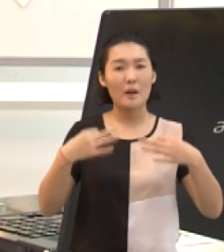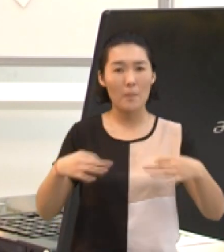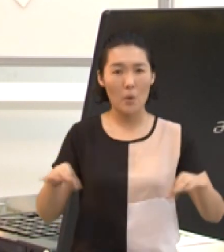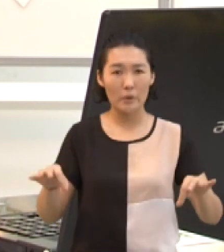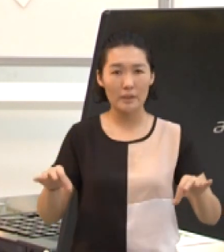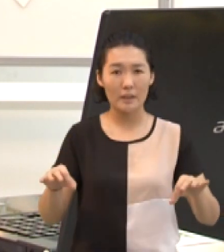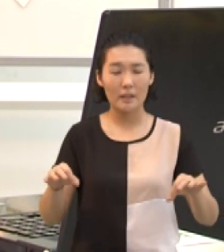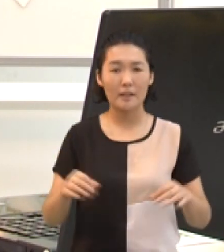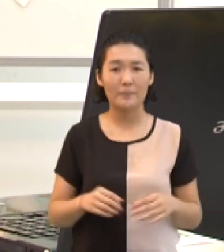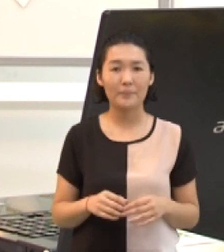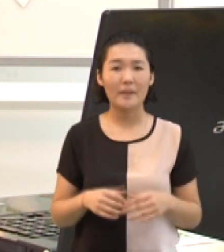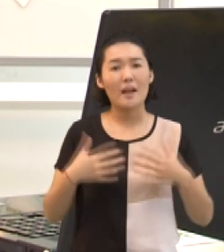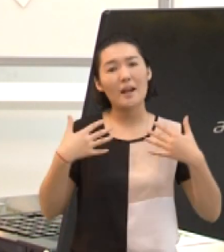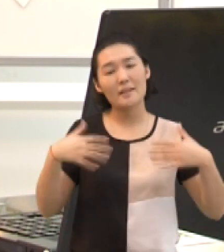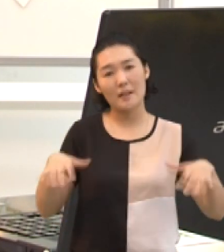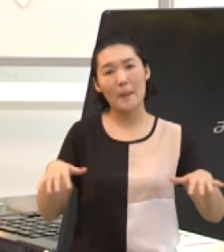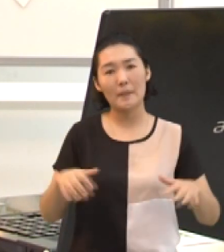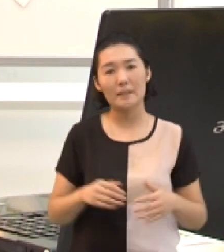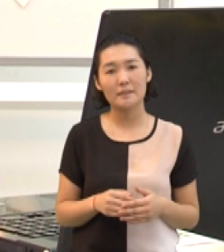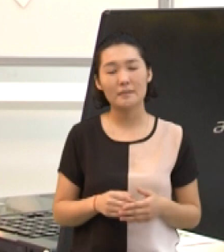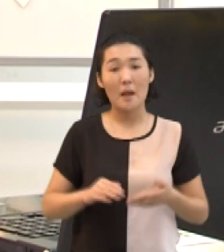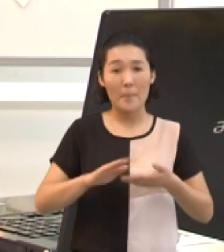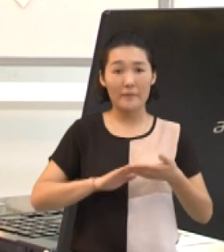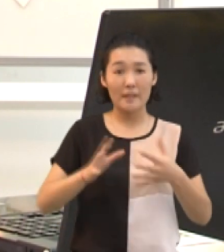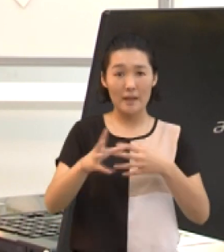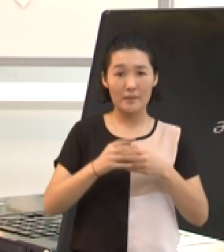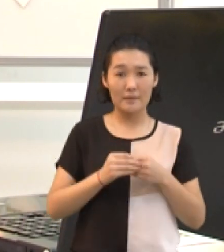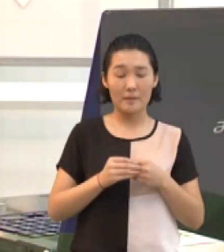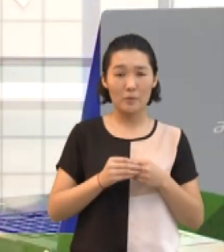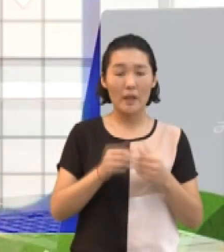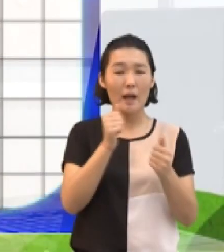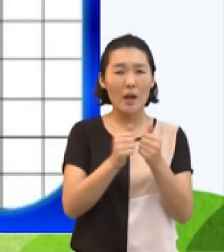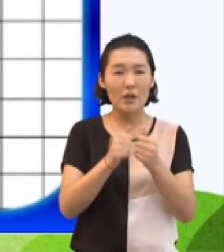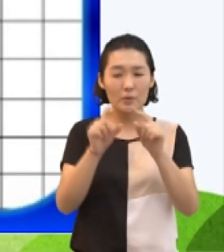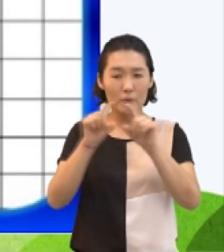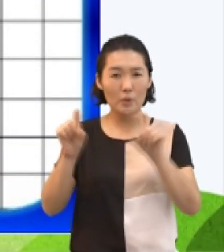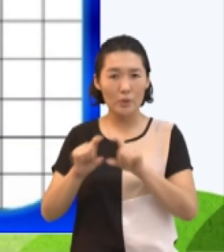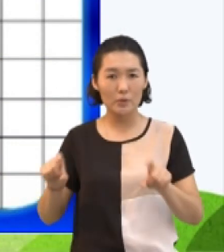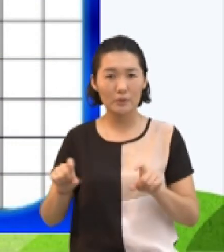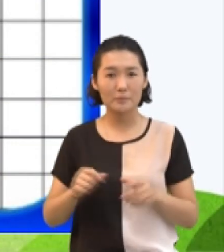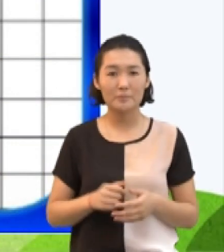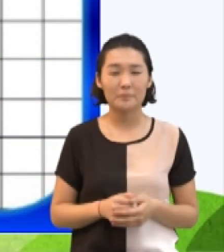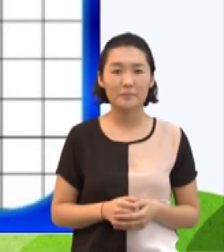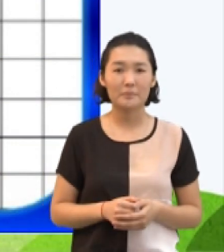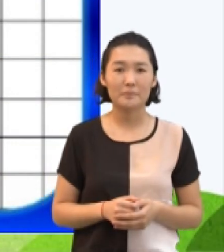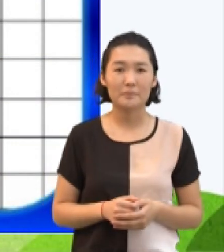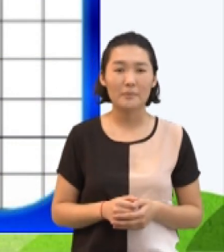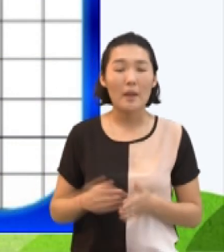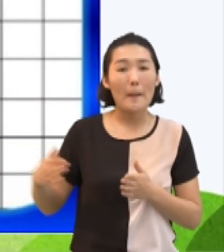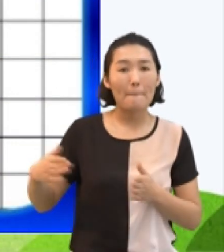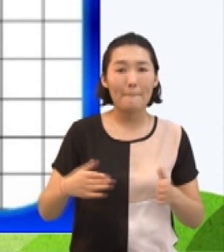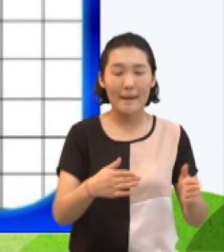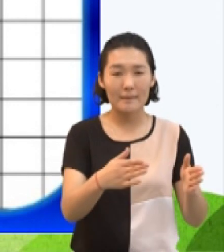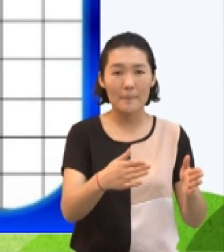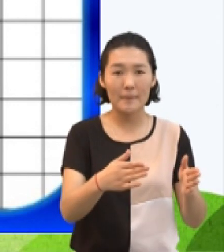свободно, расслабились. Повторяйте за мной каждую строчку. По